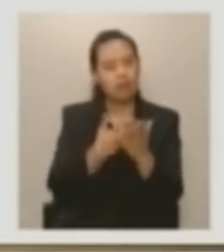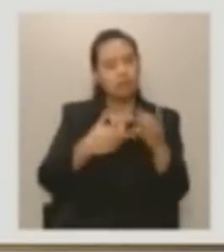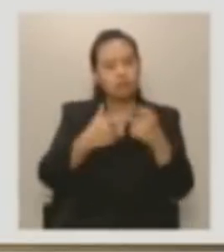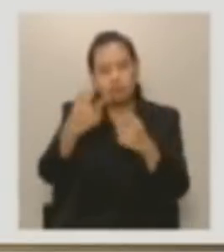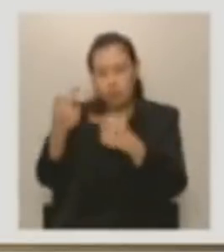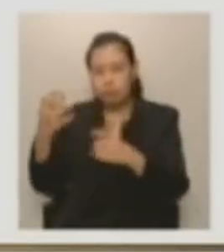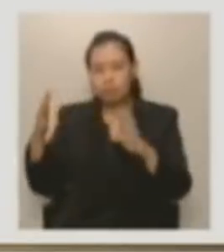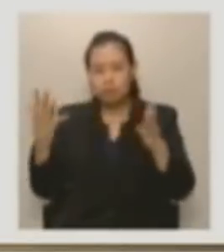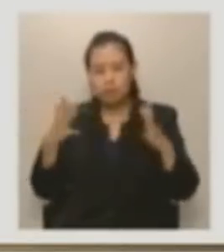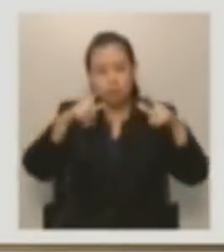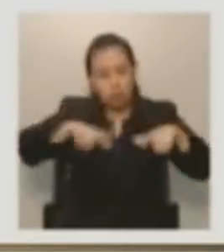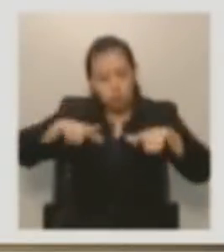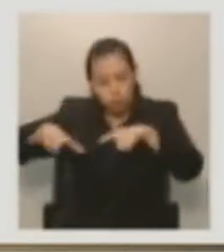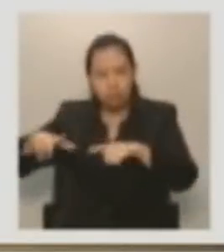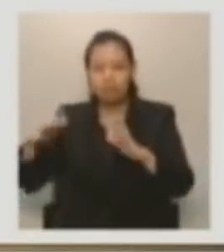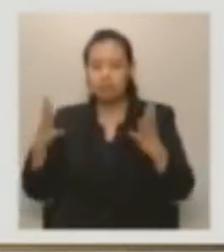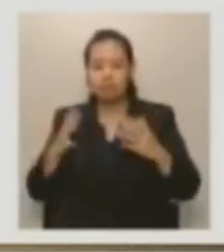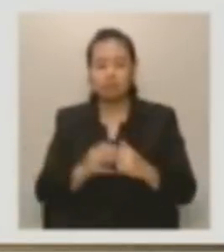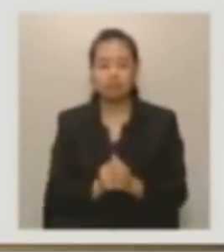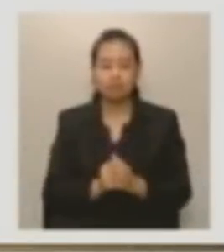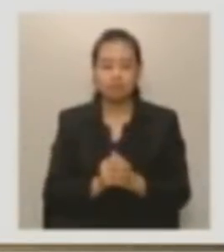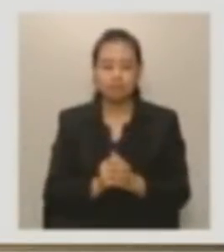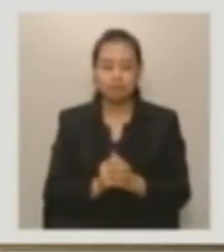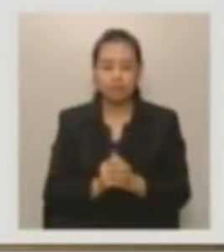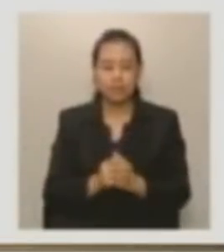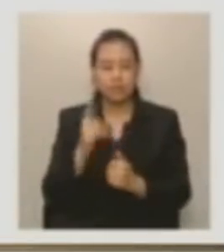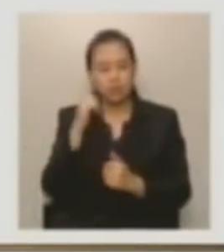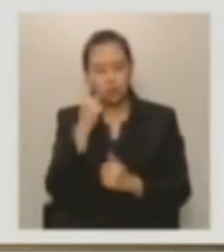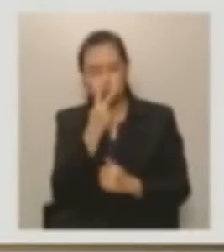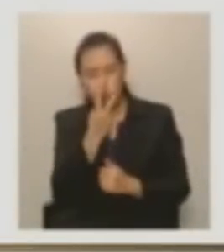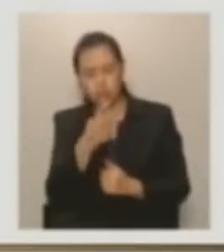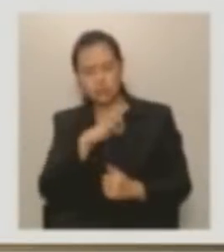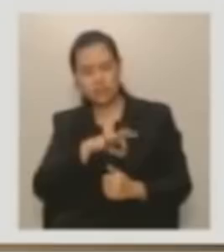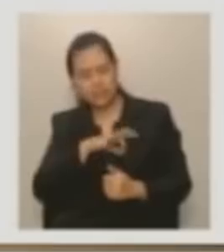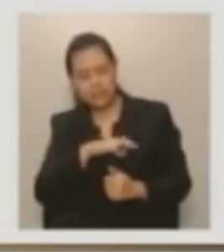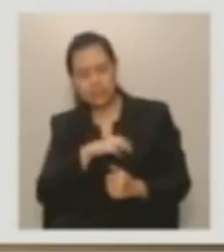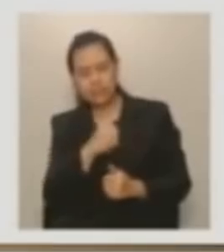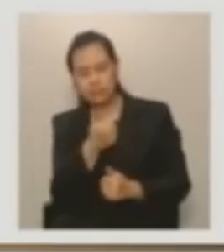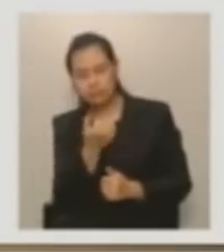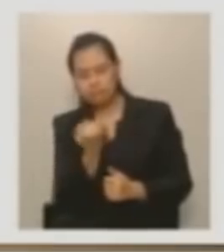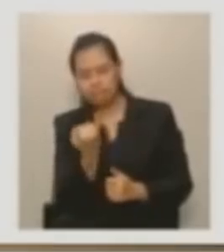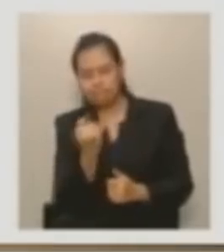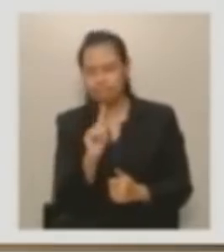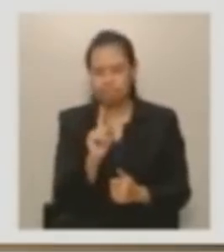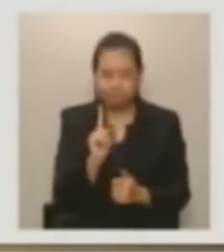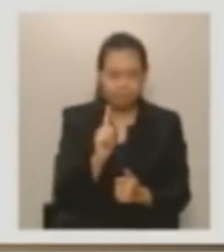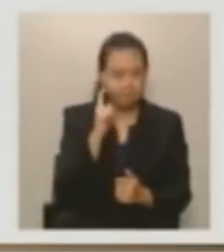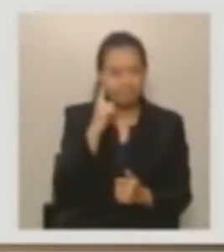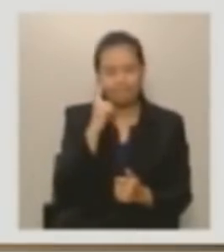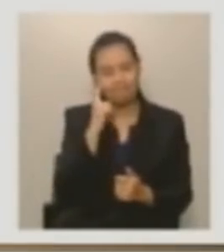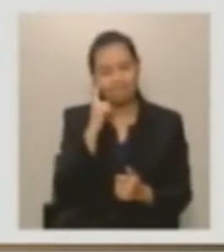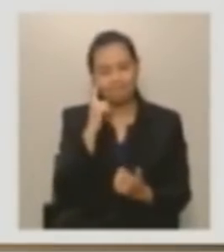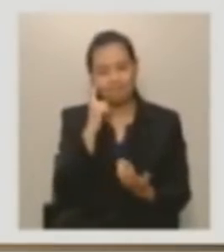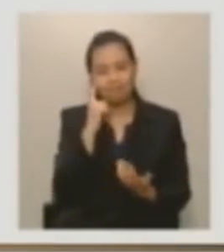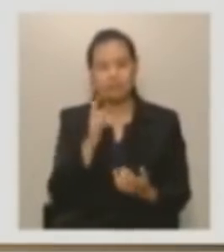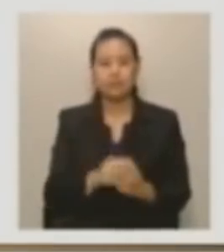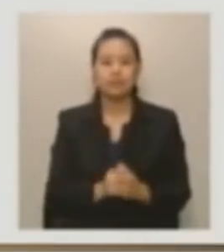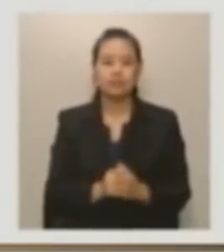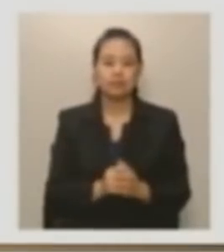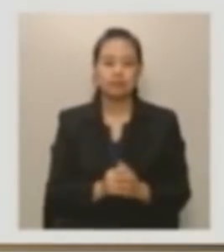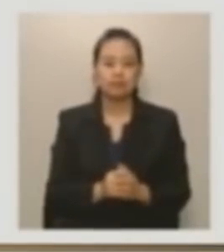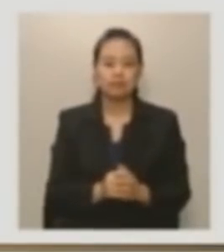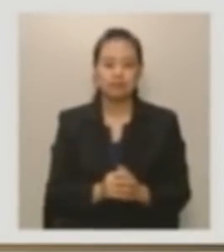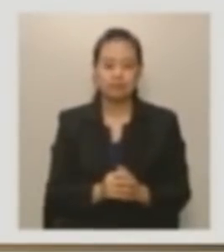ที่เรายังมองไม่เห็นเลยนะคะว่าจะส่งผลอย่างไรต่อคุณภาพการเรียนการสอนในห้องเรียนดิฉันจะไล่ไปเ